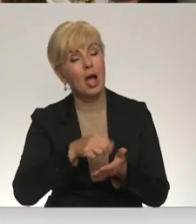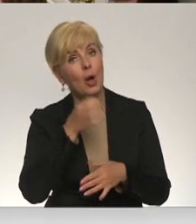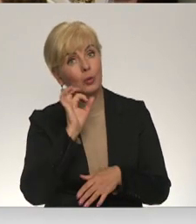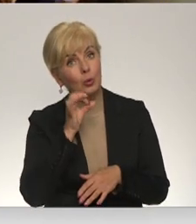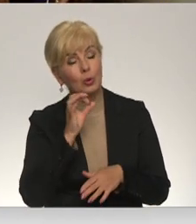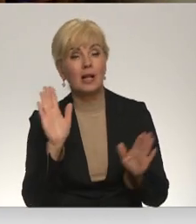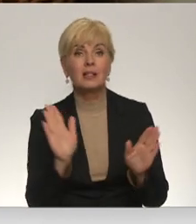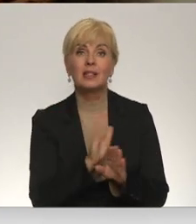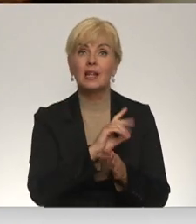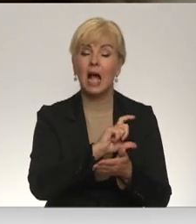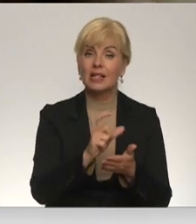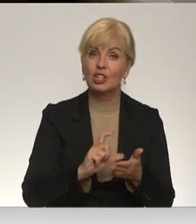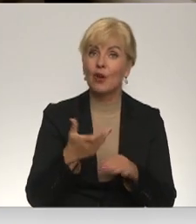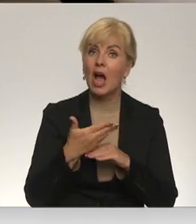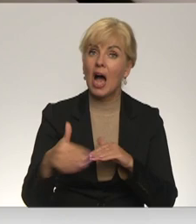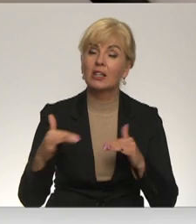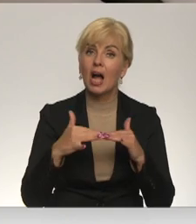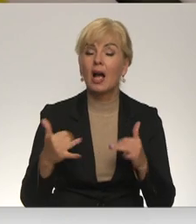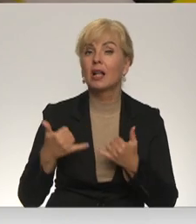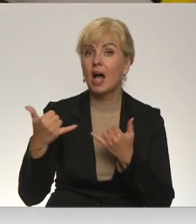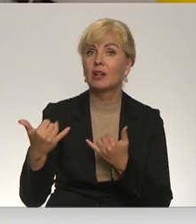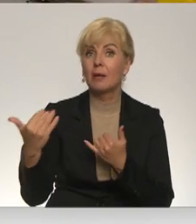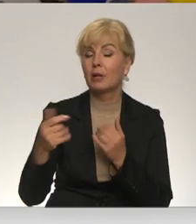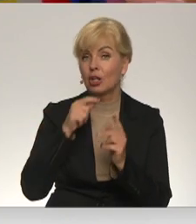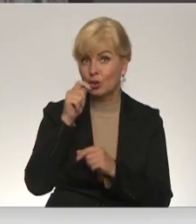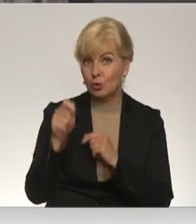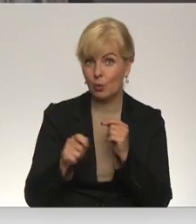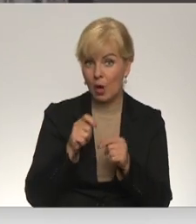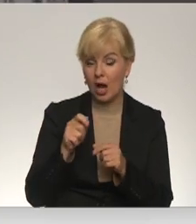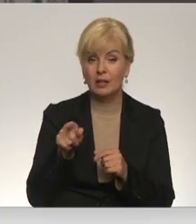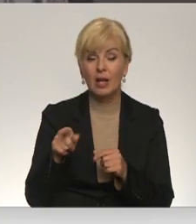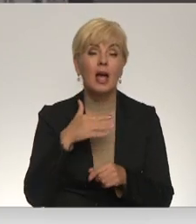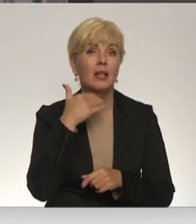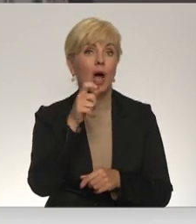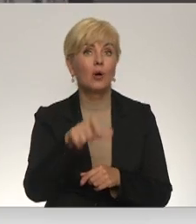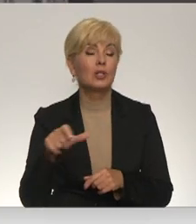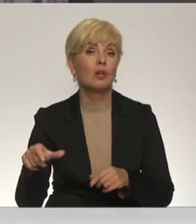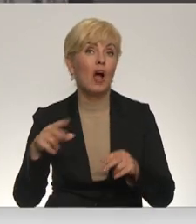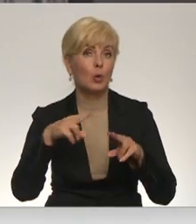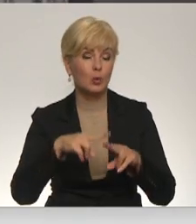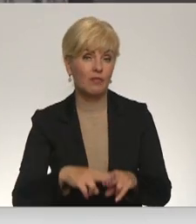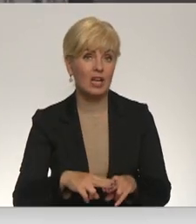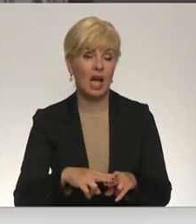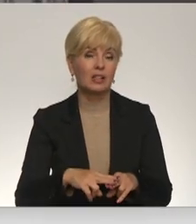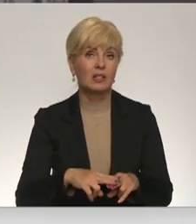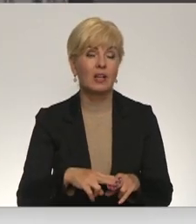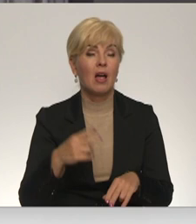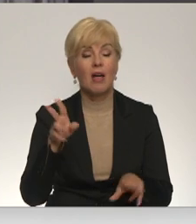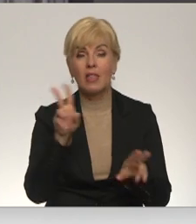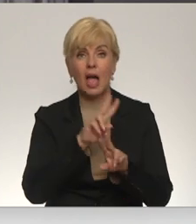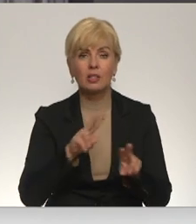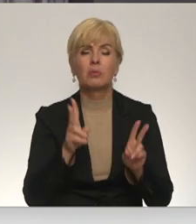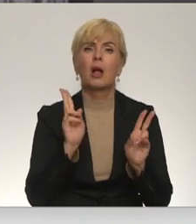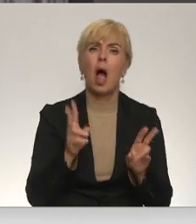dziesmas. Atsevišķs galds bija atvēlēts ziedojumiem Ukrainai. Daudzi cilvēki uz vietas, teiksim, īsti nesaprot,